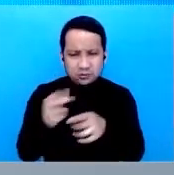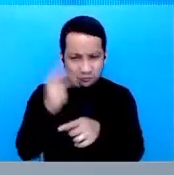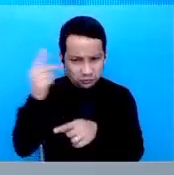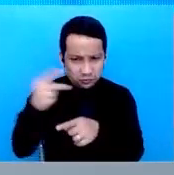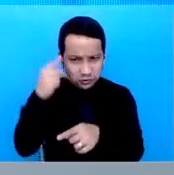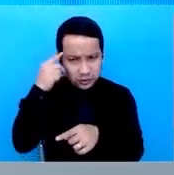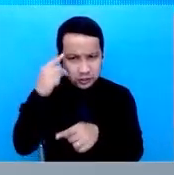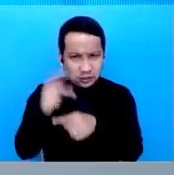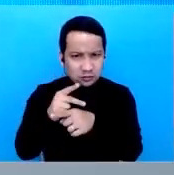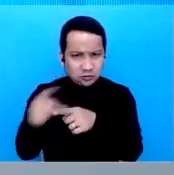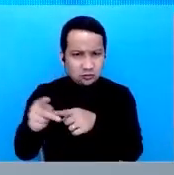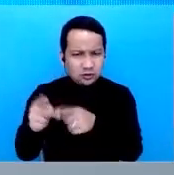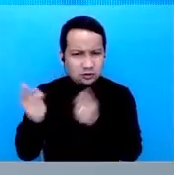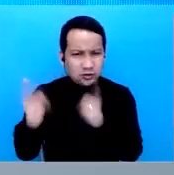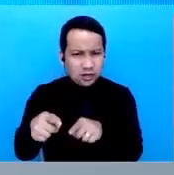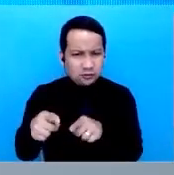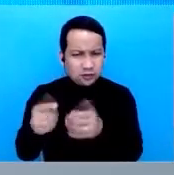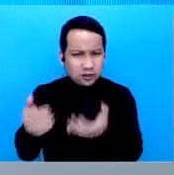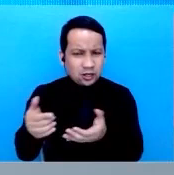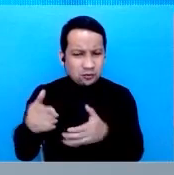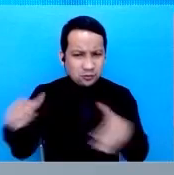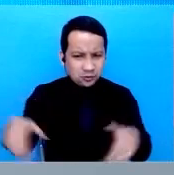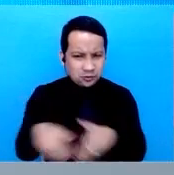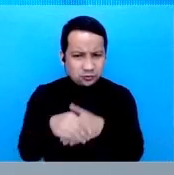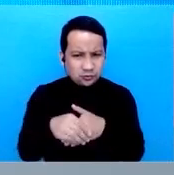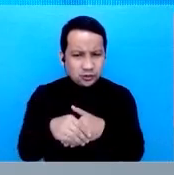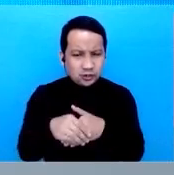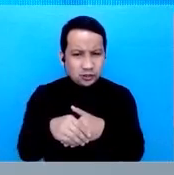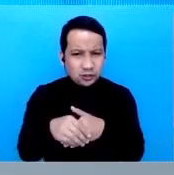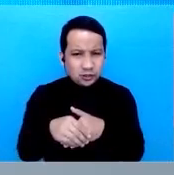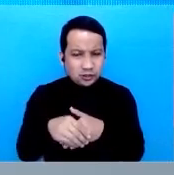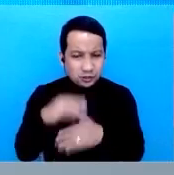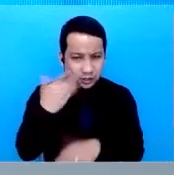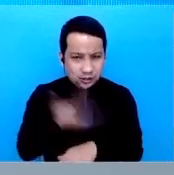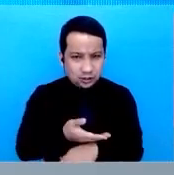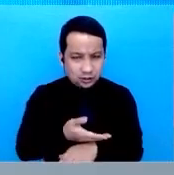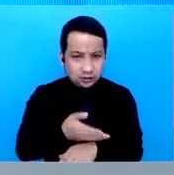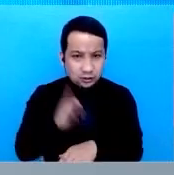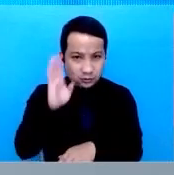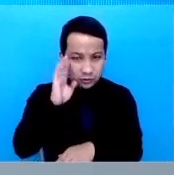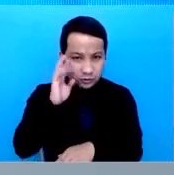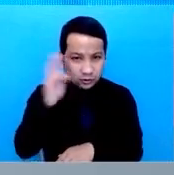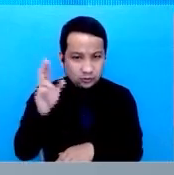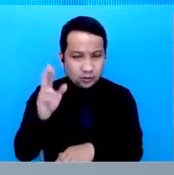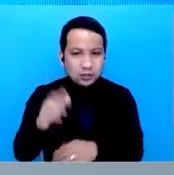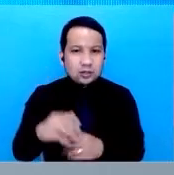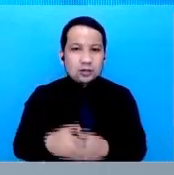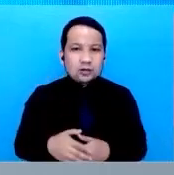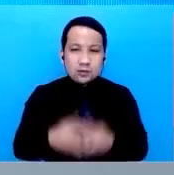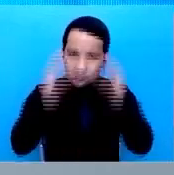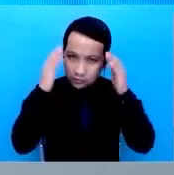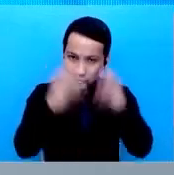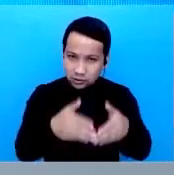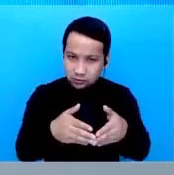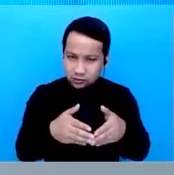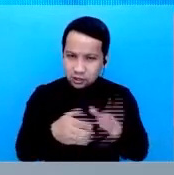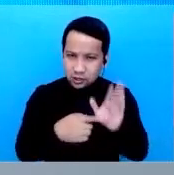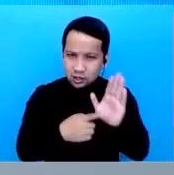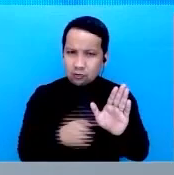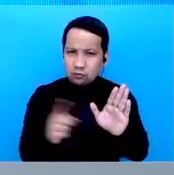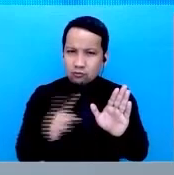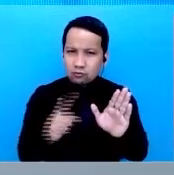mga eksena sa kasal kahapon ng anak ni Senator Bong Revilla. Mas naging sentro kasi ng atensyon ang